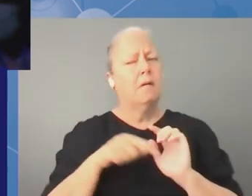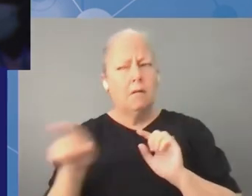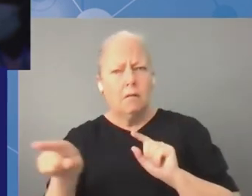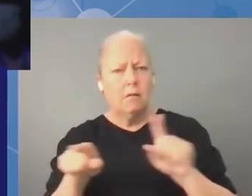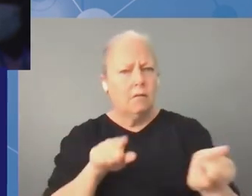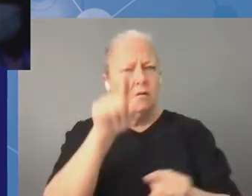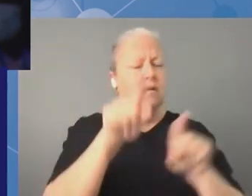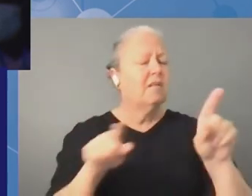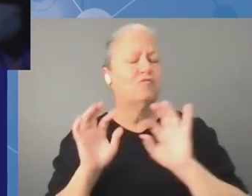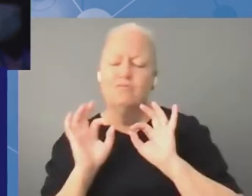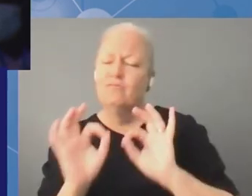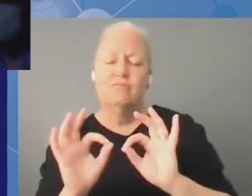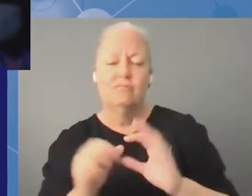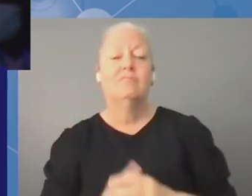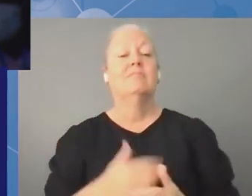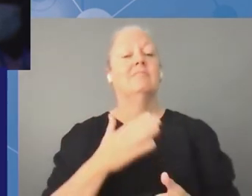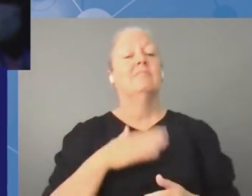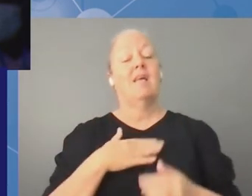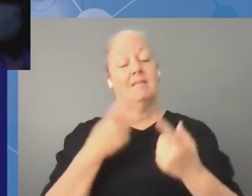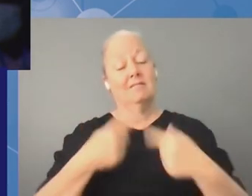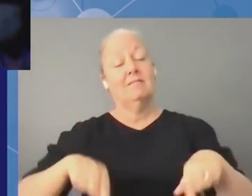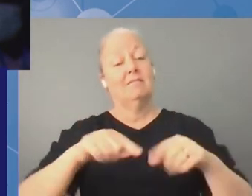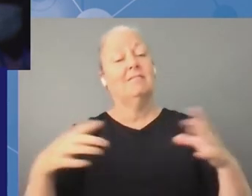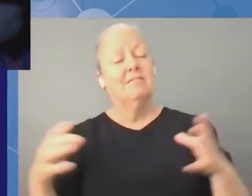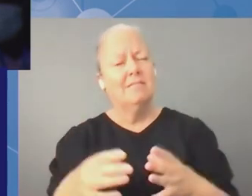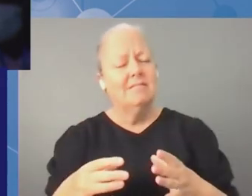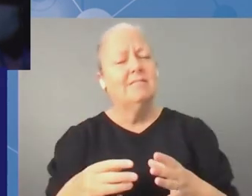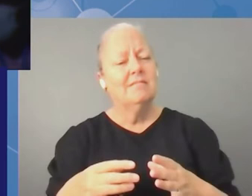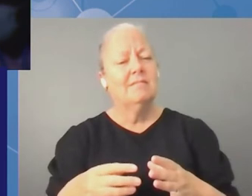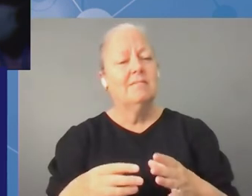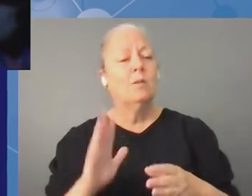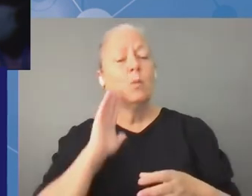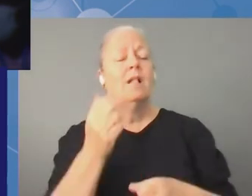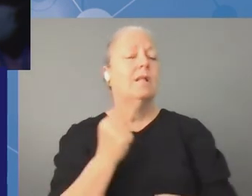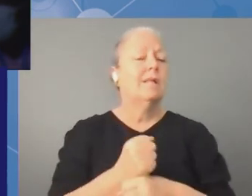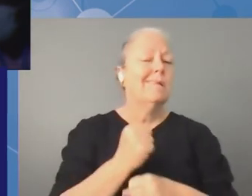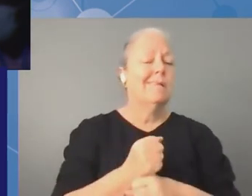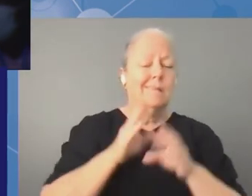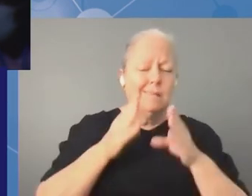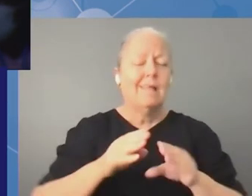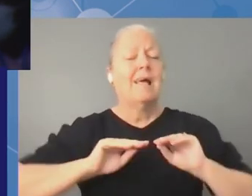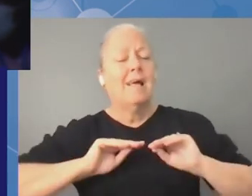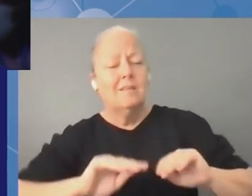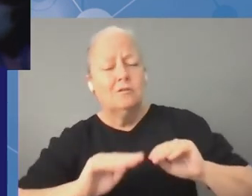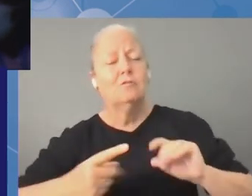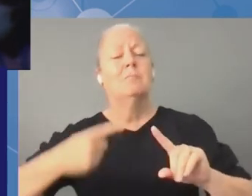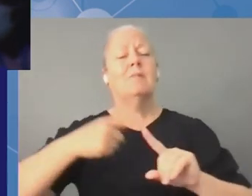أقدر البرنامج الموجه للشباب، وهذا أعجبني كثيرا، لأننا نحن في إطار